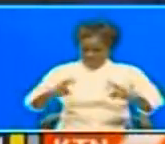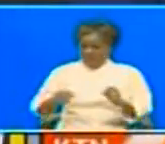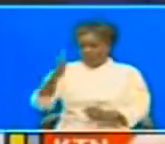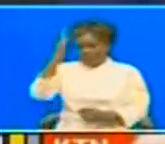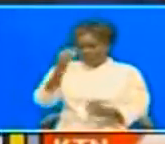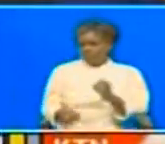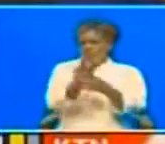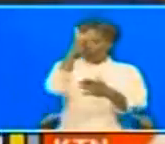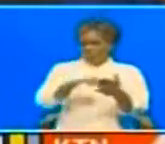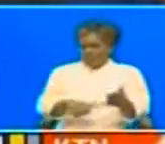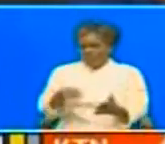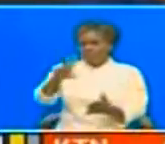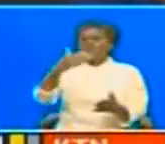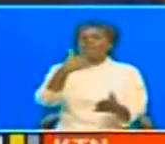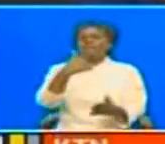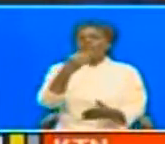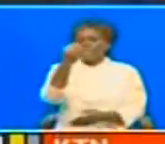established that they must have had